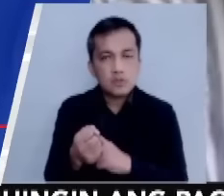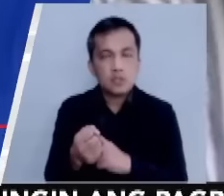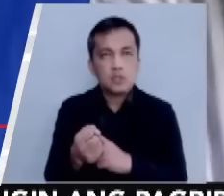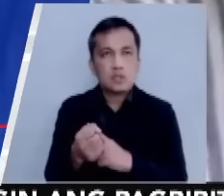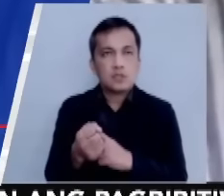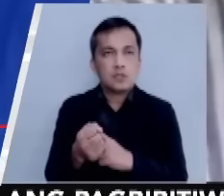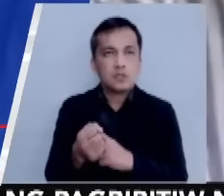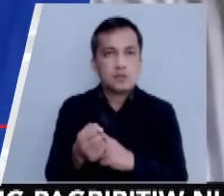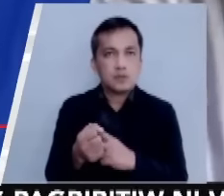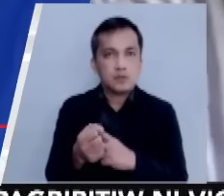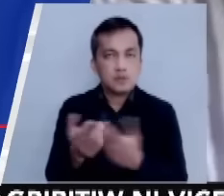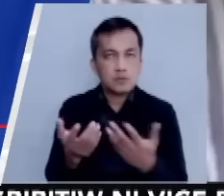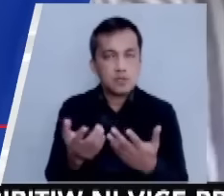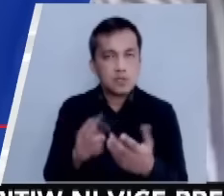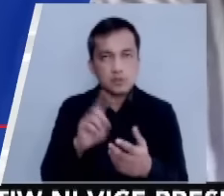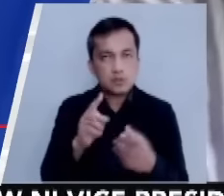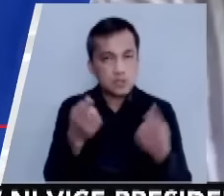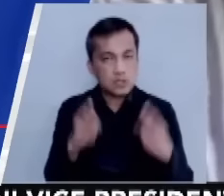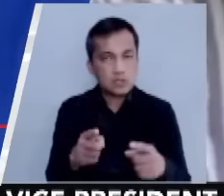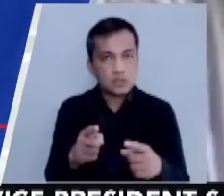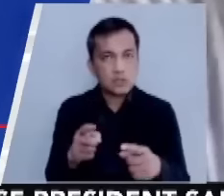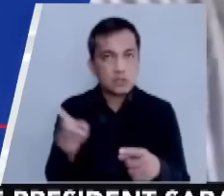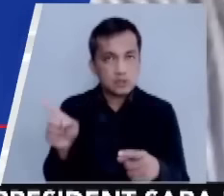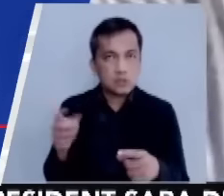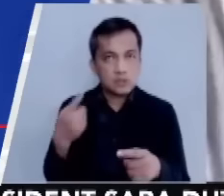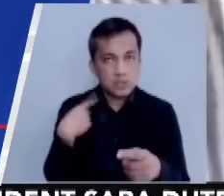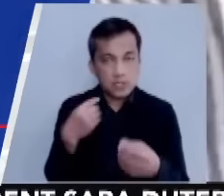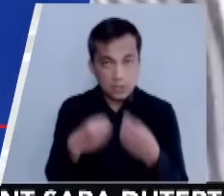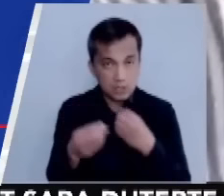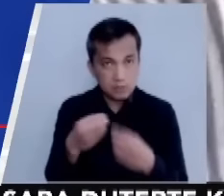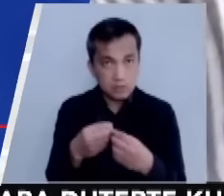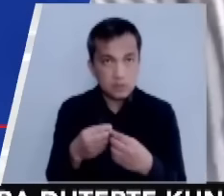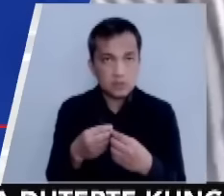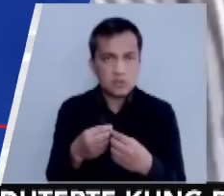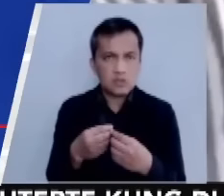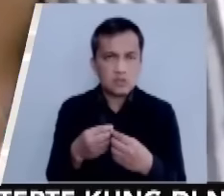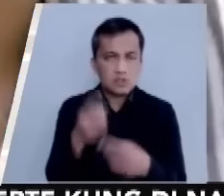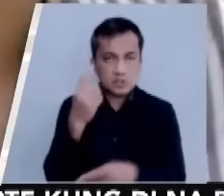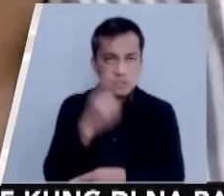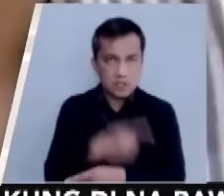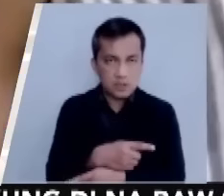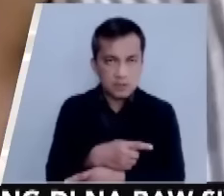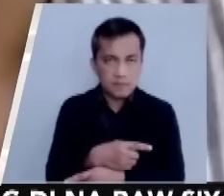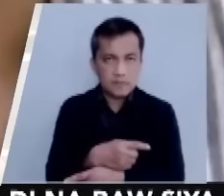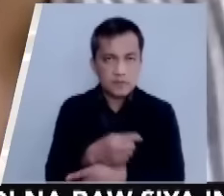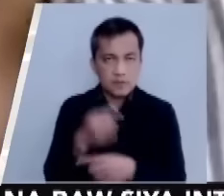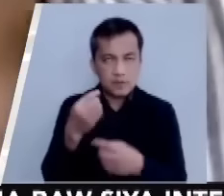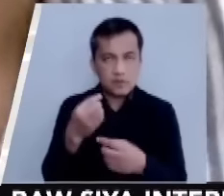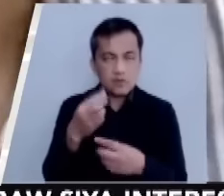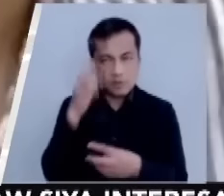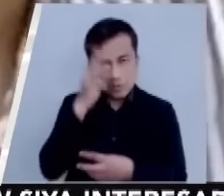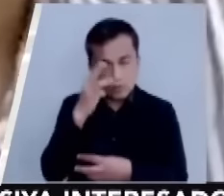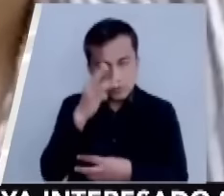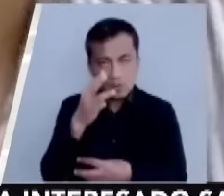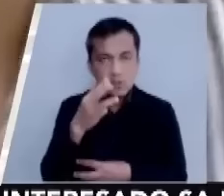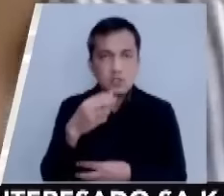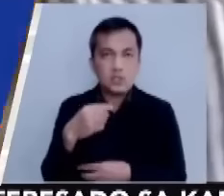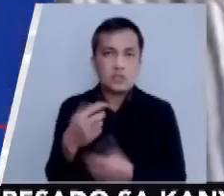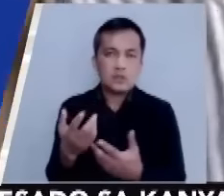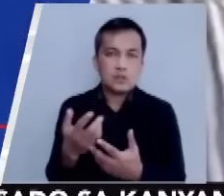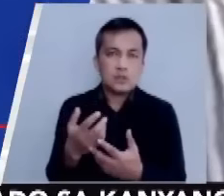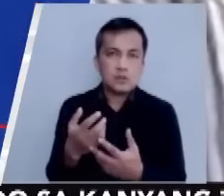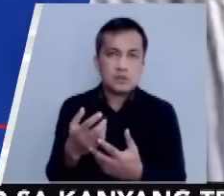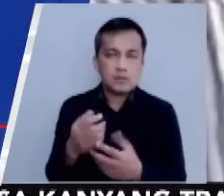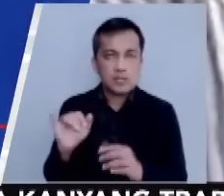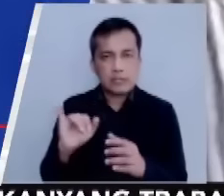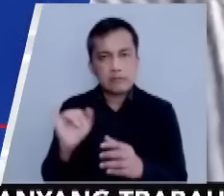ngayon, kung makakain ba siya ng mabuti. Sa isang araw, parang worried the world siya. Or parang nababaliw ka na. May